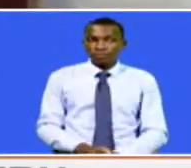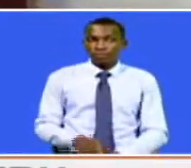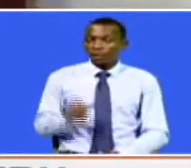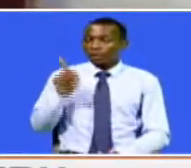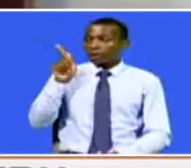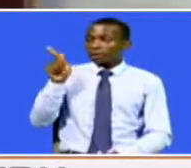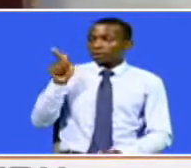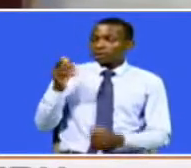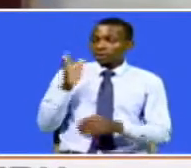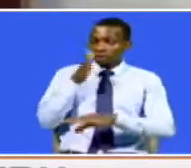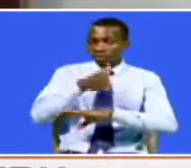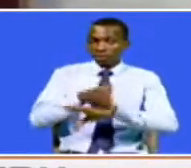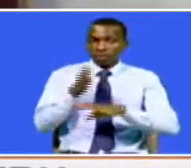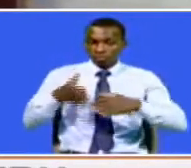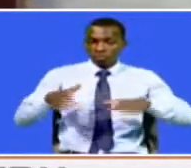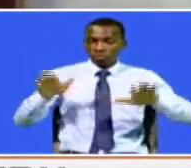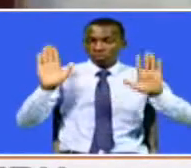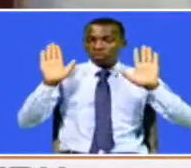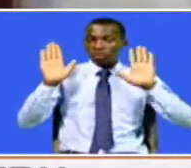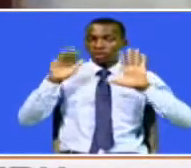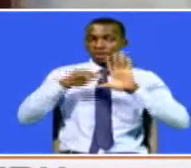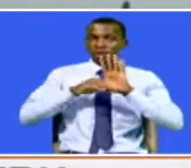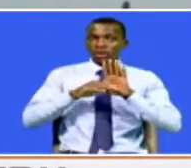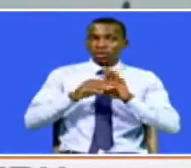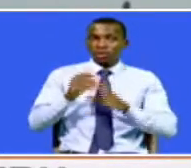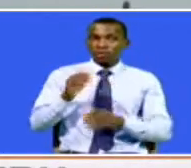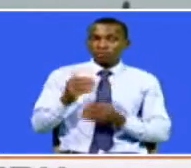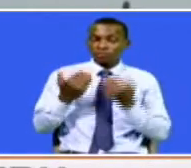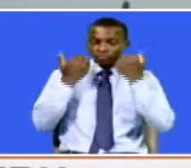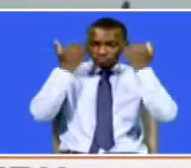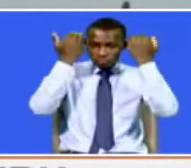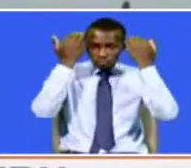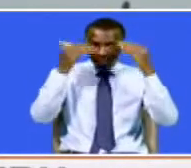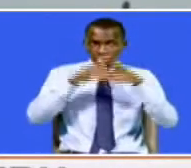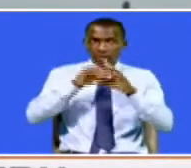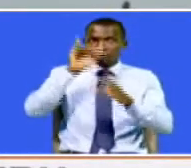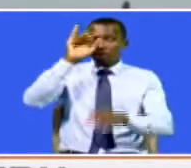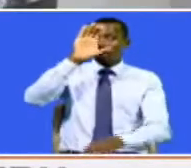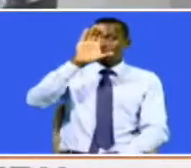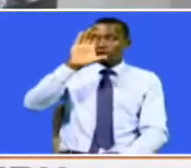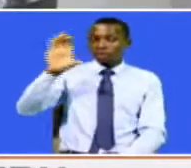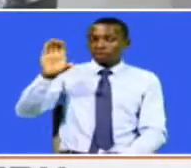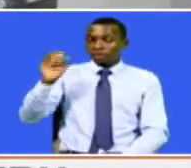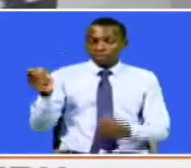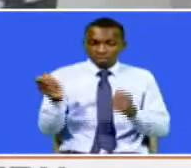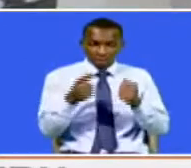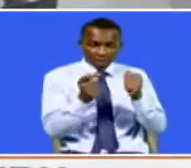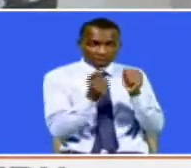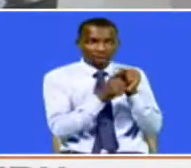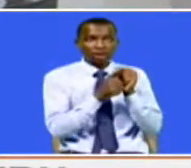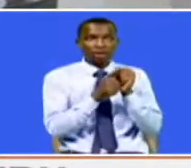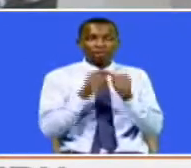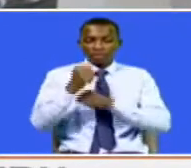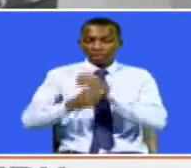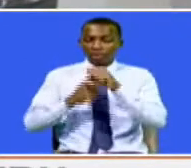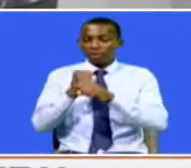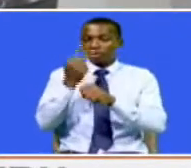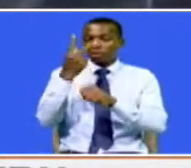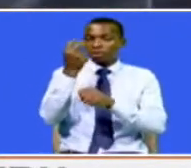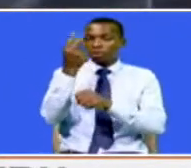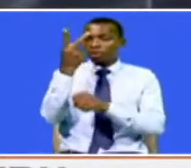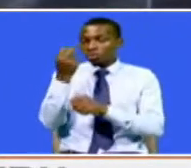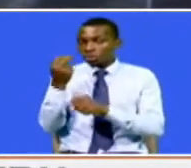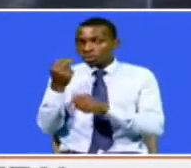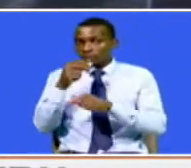ya kujisalimisha mwenyewe mbele ya mahakama ya kimataifa ya uhalifu ya ICC mwezi Novemba mwaka 2020